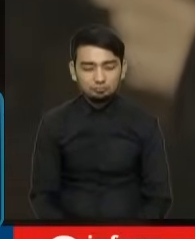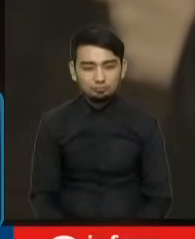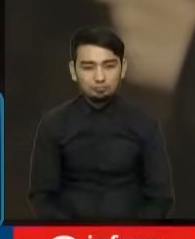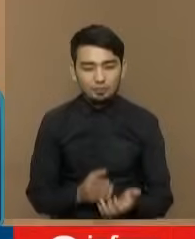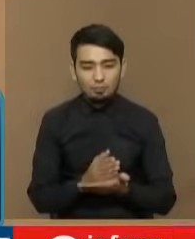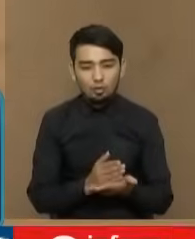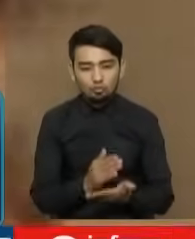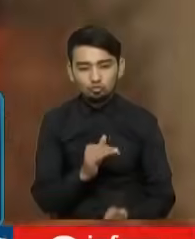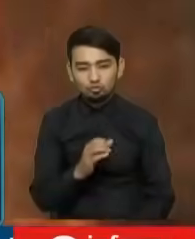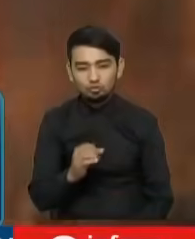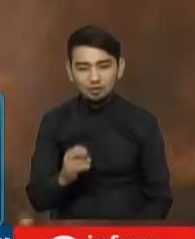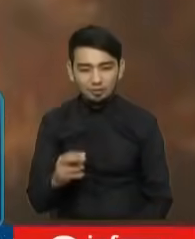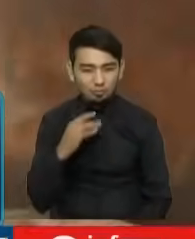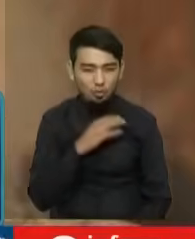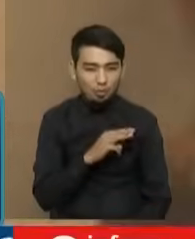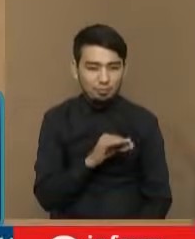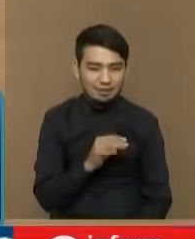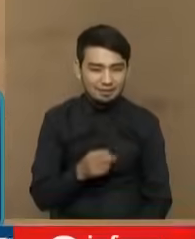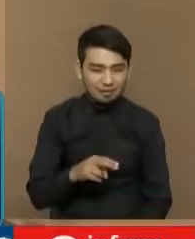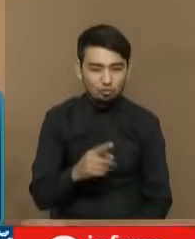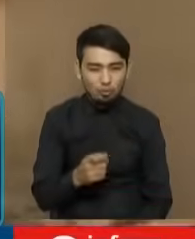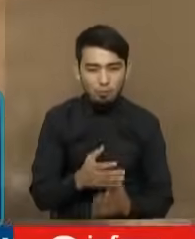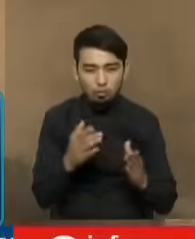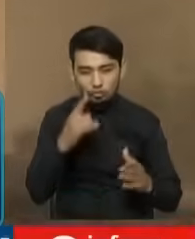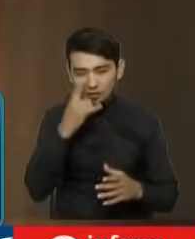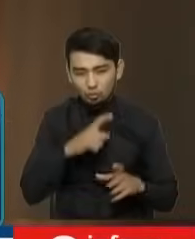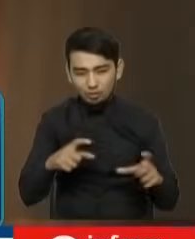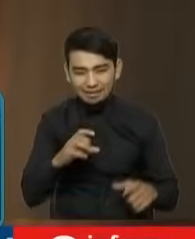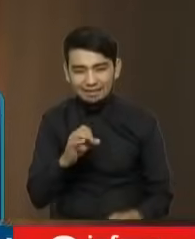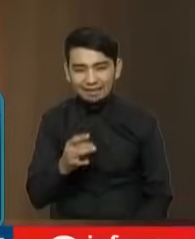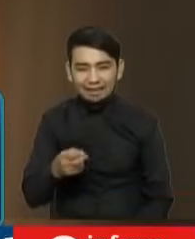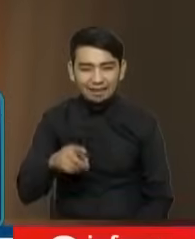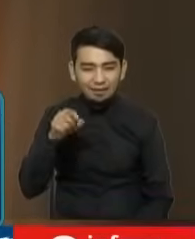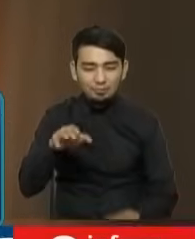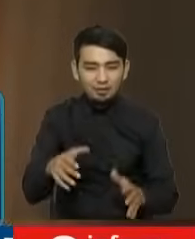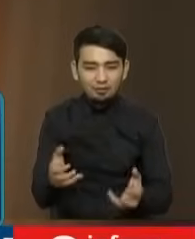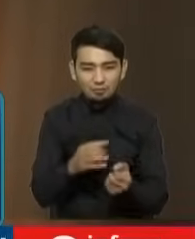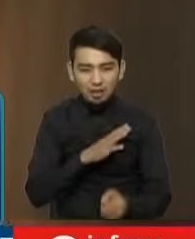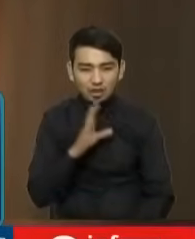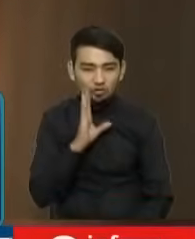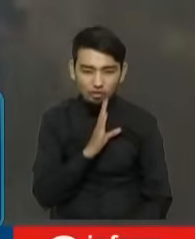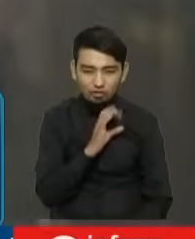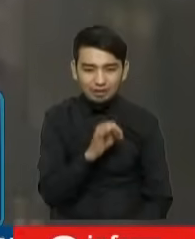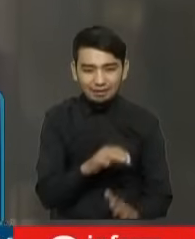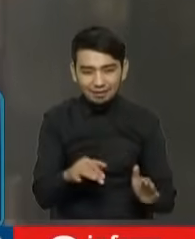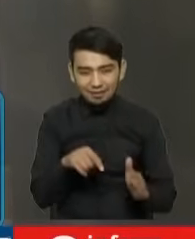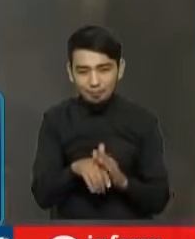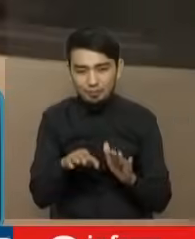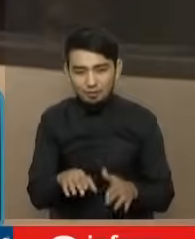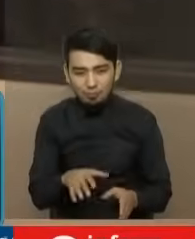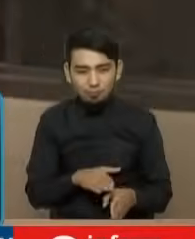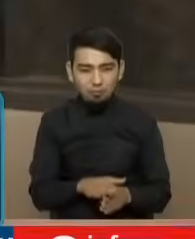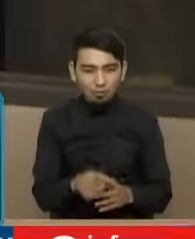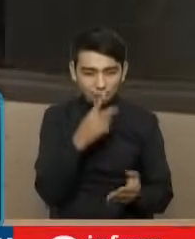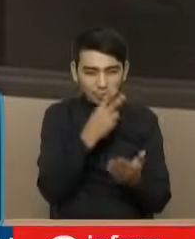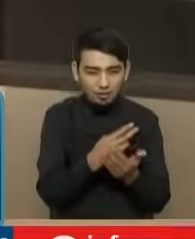Операция «Жусан» известна многим как миссия по спасению сотен казахстанских граждан в Сирии. Среди вызволенных – женщины и дети. Для воссоздания полной картины